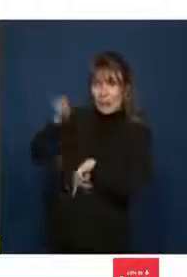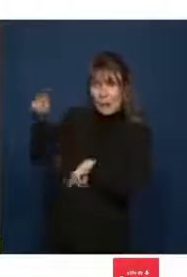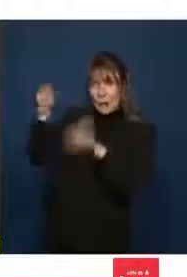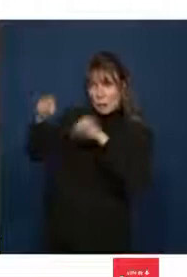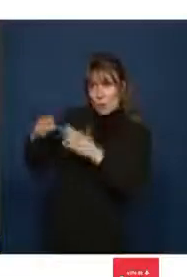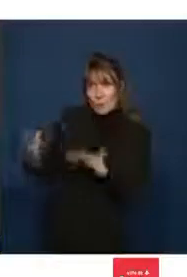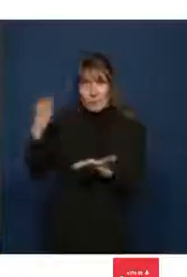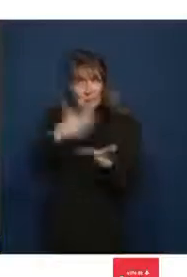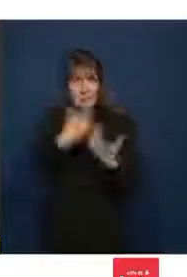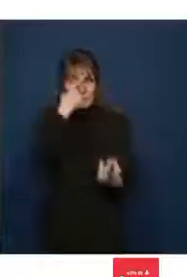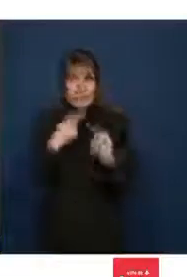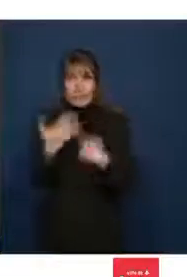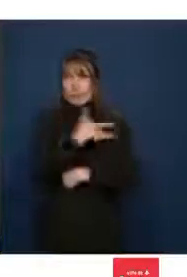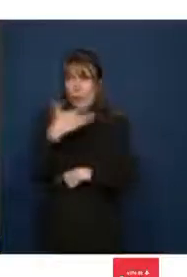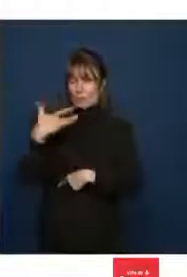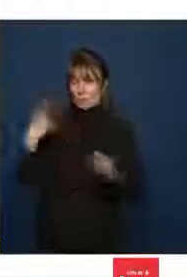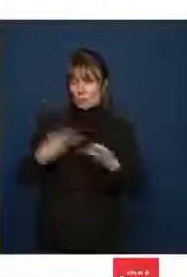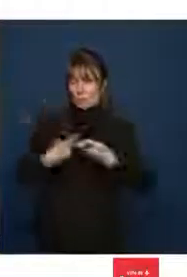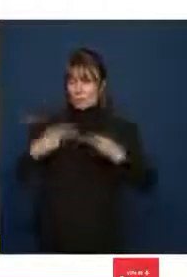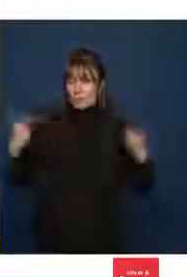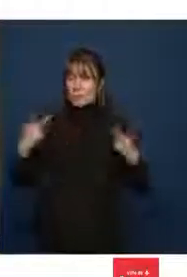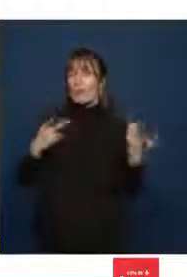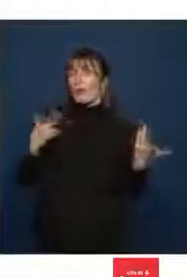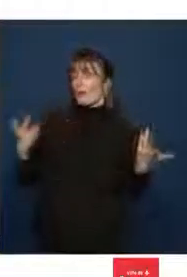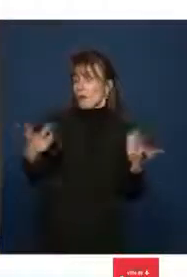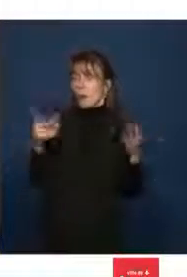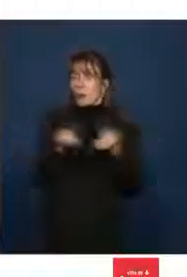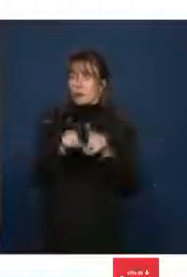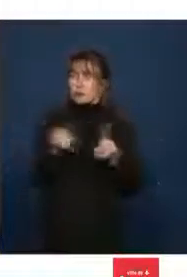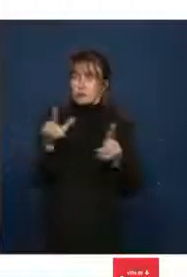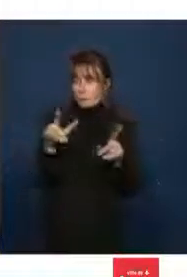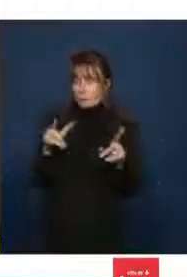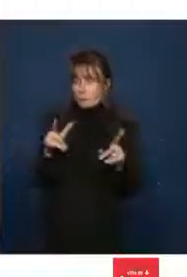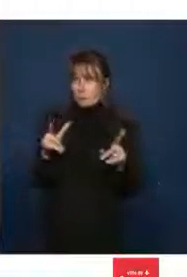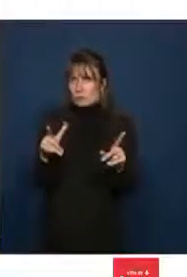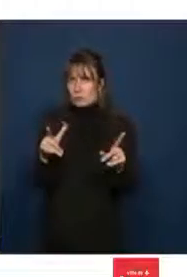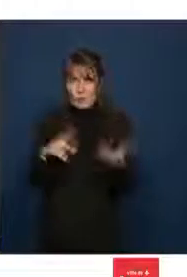les réalités humaines, comme celles sociales l'imposeront. Nous nous abstiendrons donc